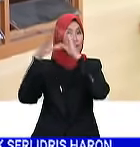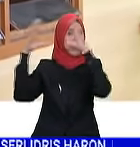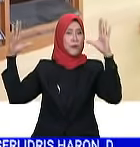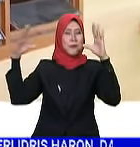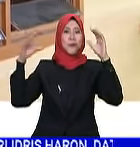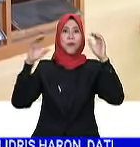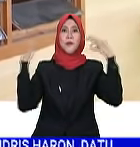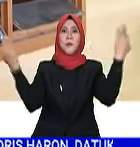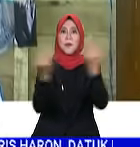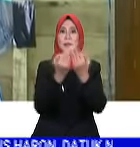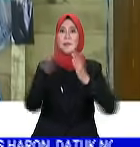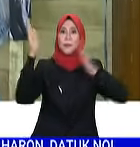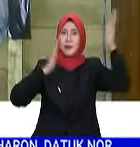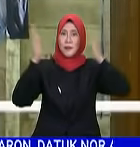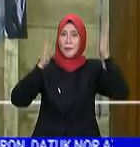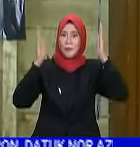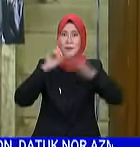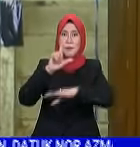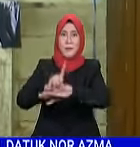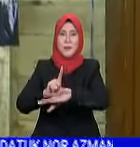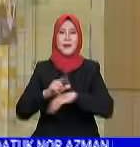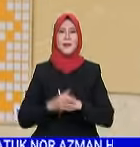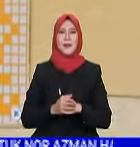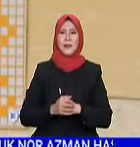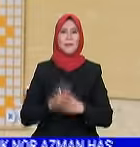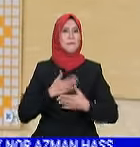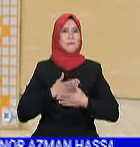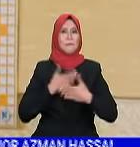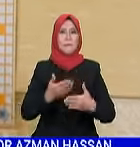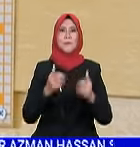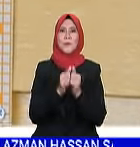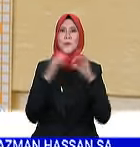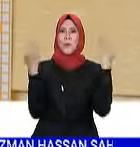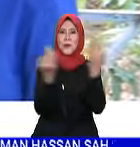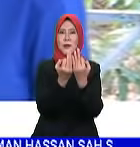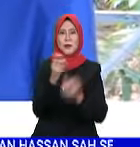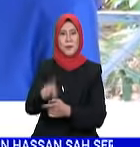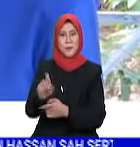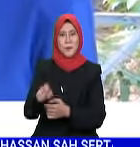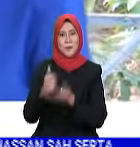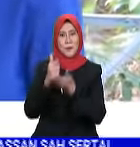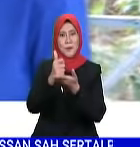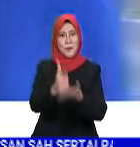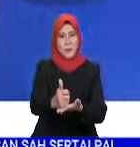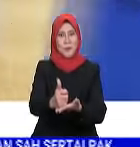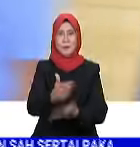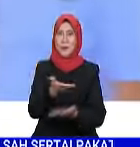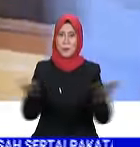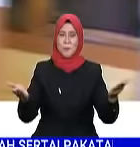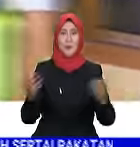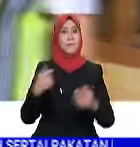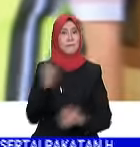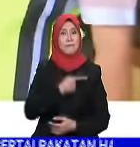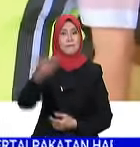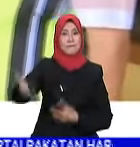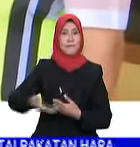Kelantan Labuan, yang mana kita prihatin dengan keluarga-keluarga yang memerlukan bantuan daripada kita semua. Saya